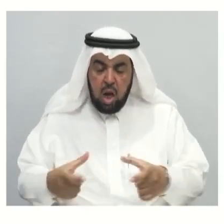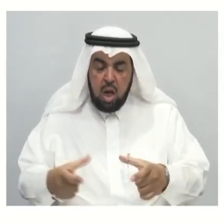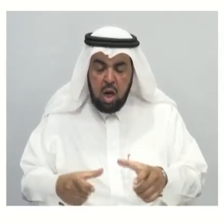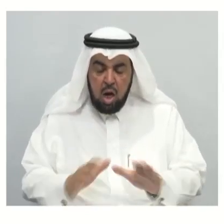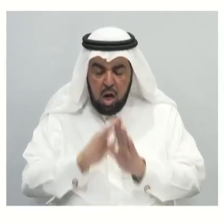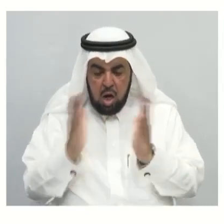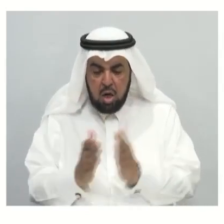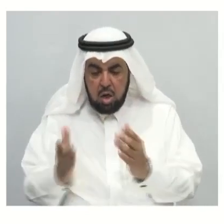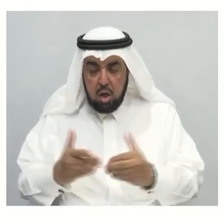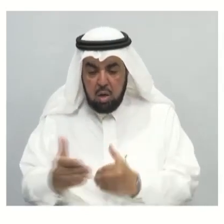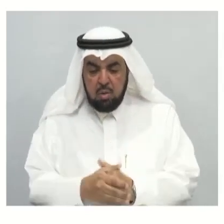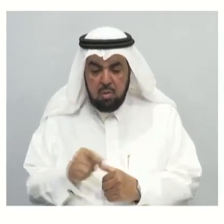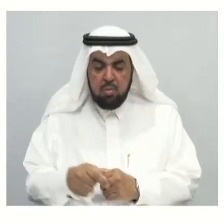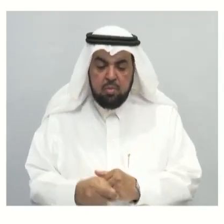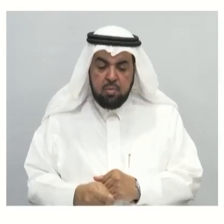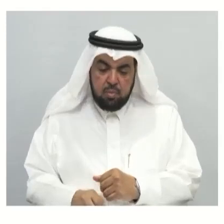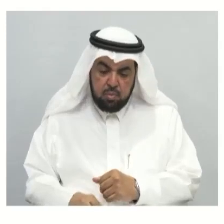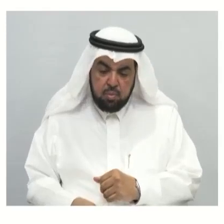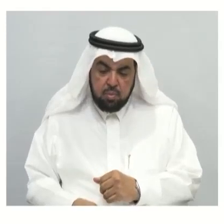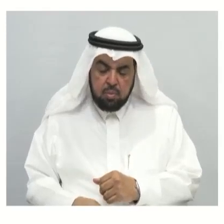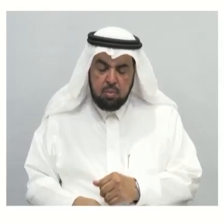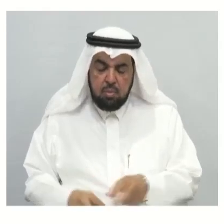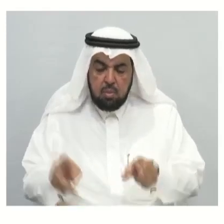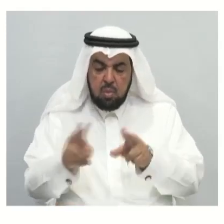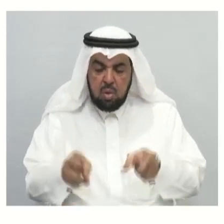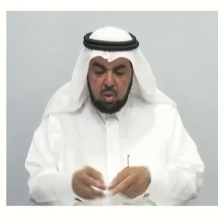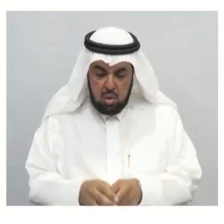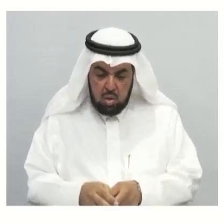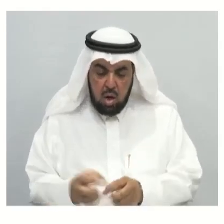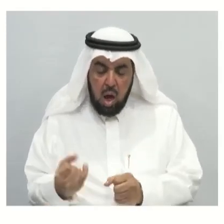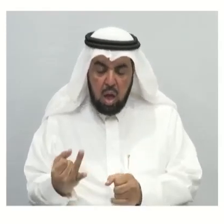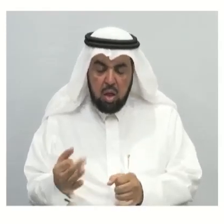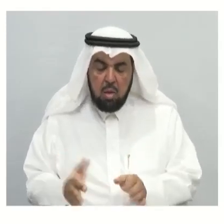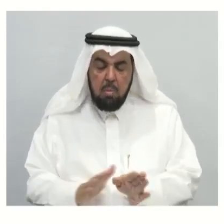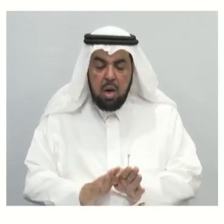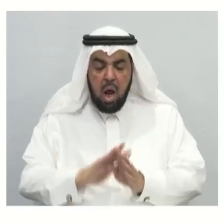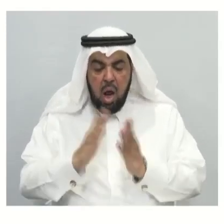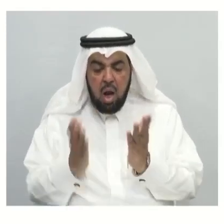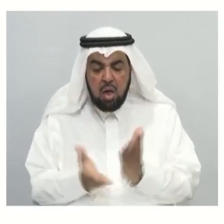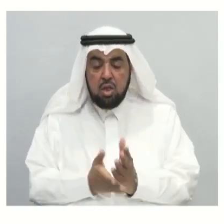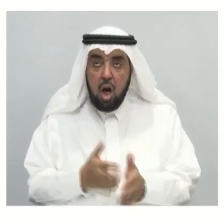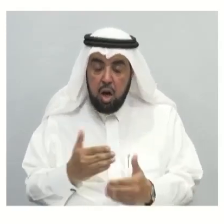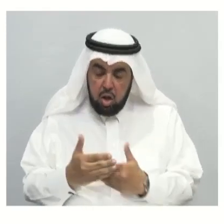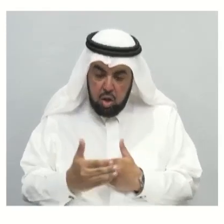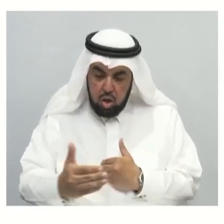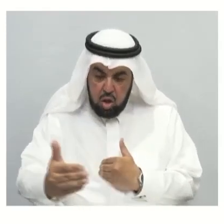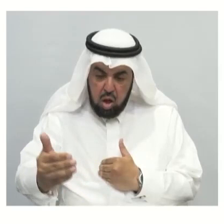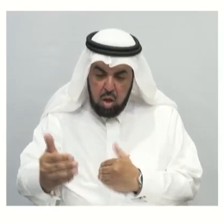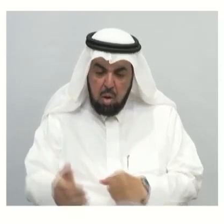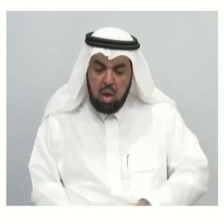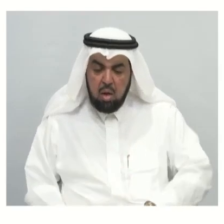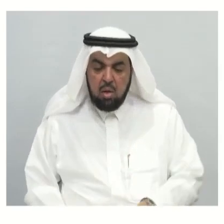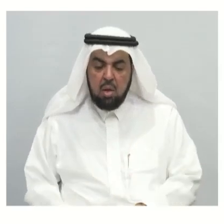ينص الميثاق ميثاق جامعه الدول العربيه على تشكيل عدد من ال اللجان